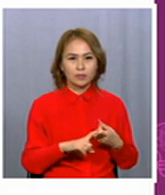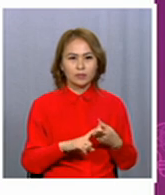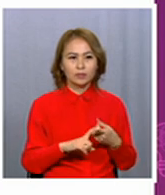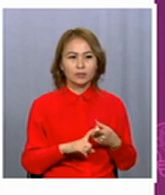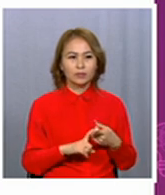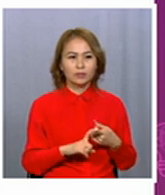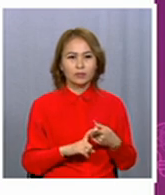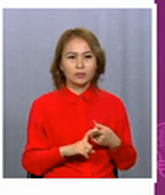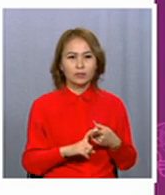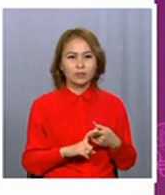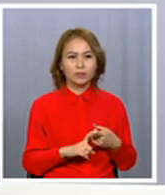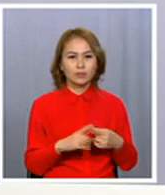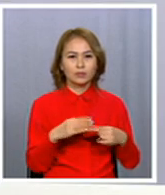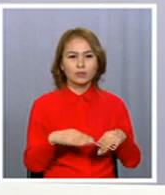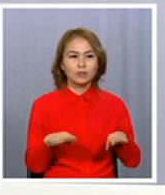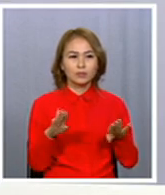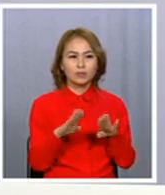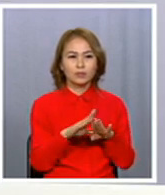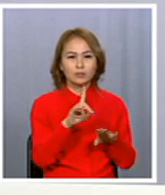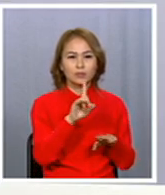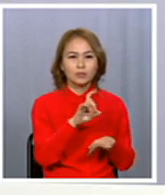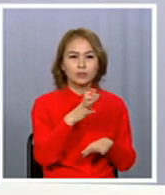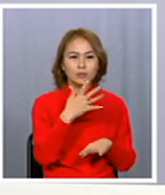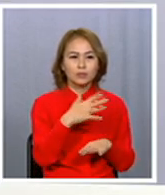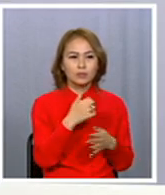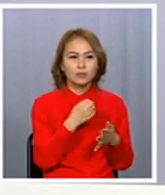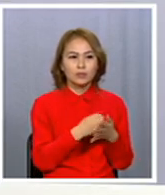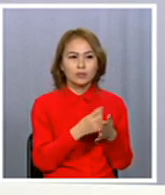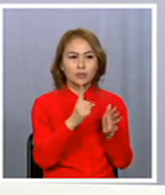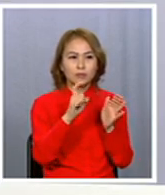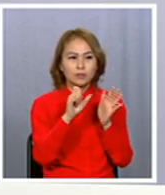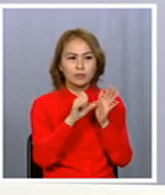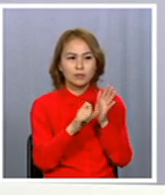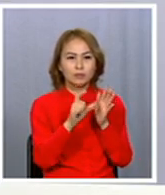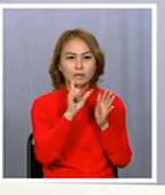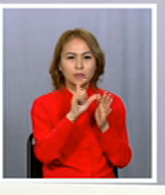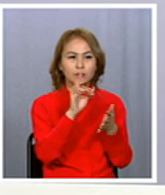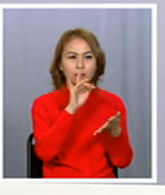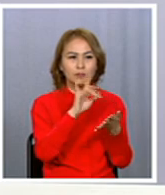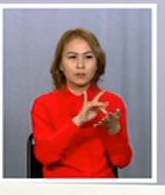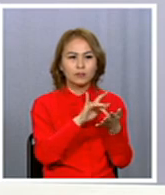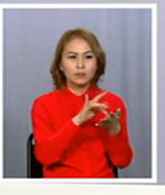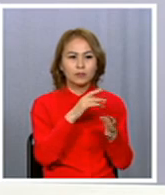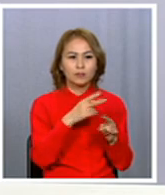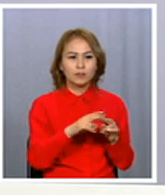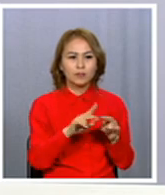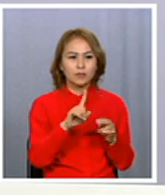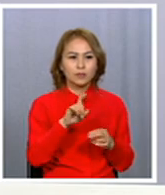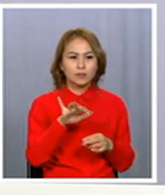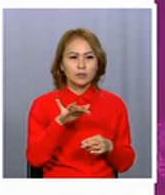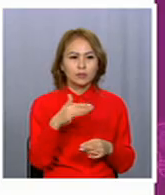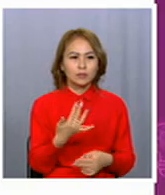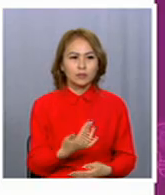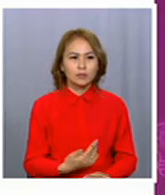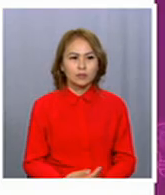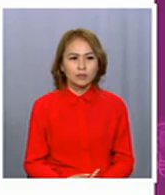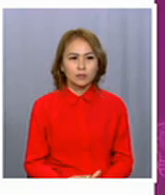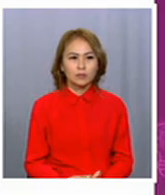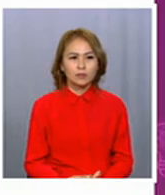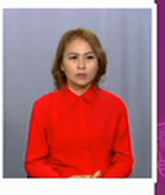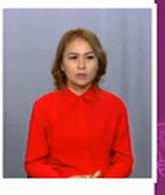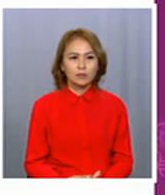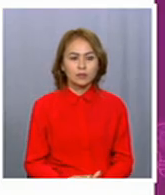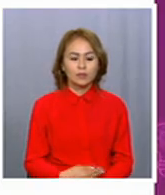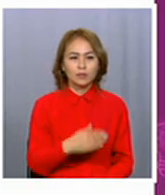қараңыздар, дәлме-дәл 150 мен 160 градустың ортасында тұр. Олай болса ол 155. Жазып қояйық.